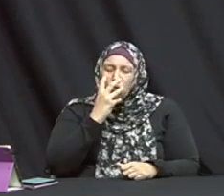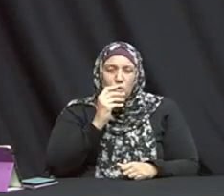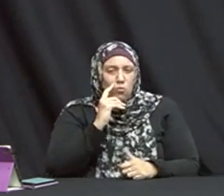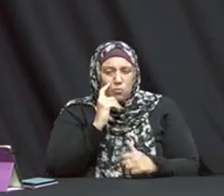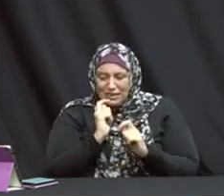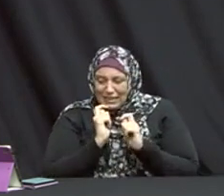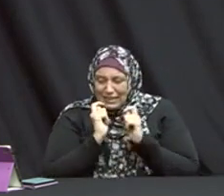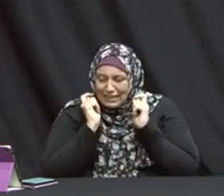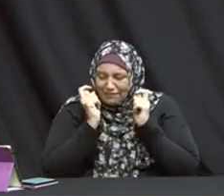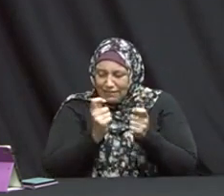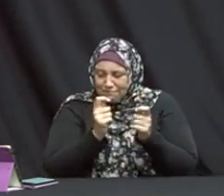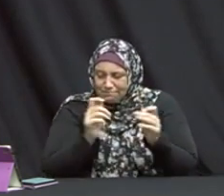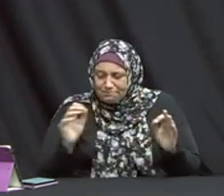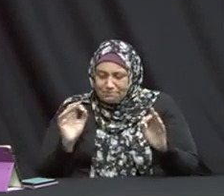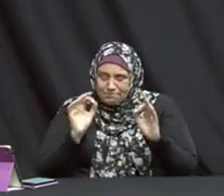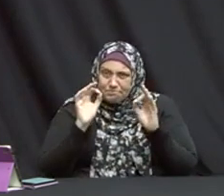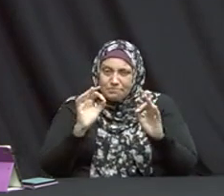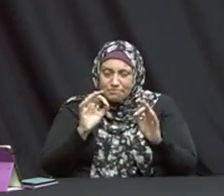فألهمها